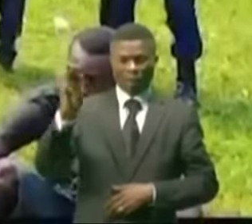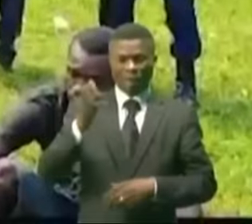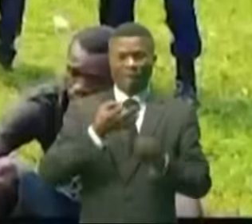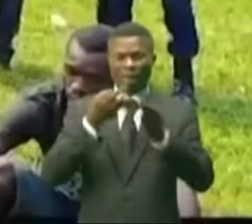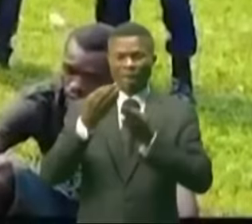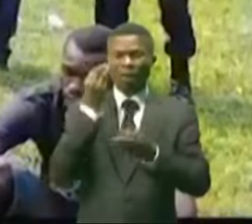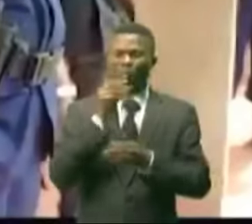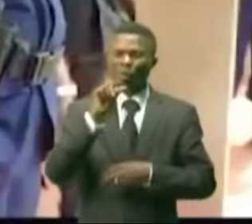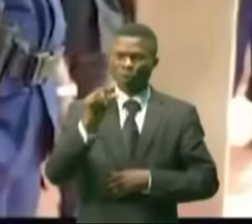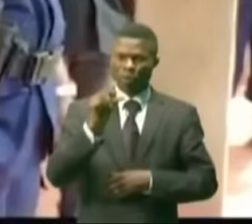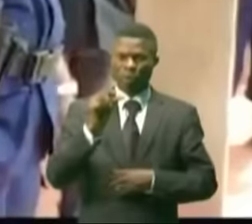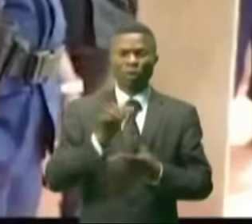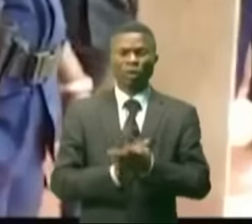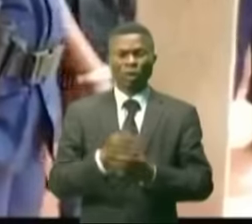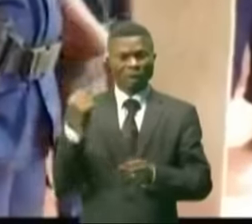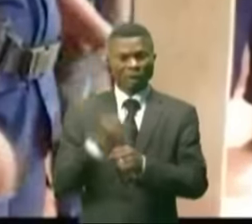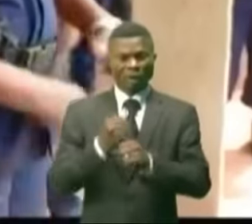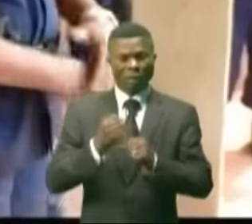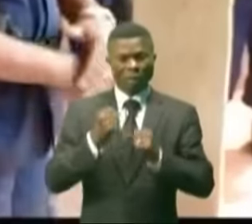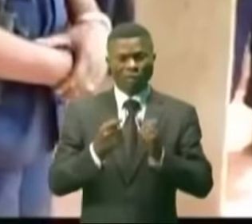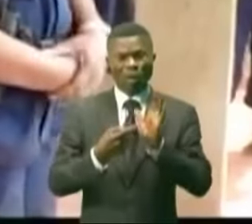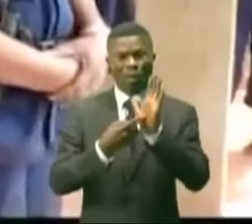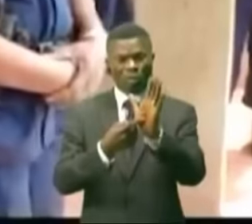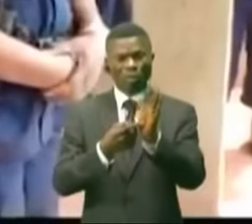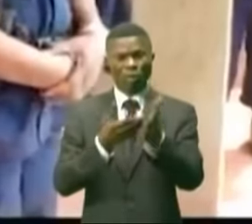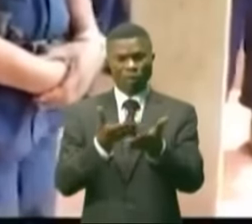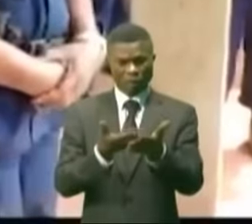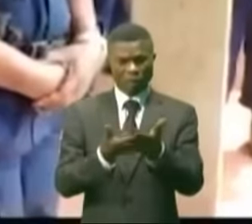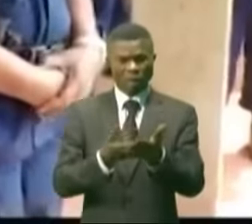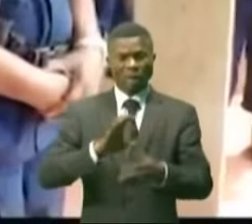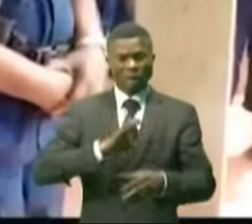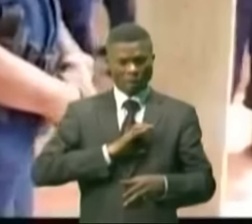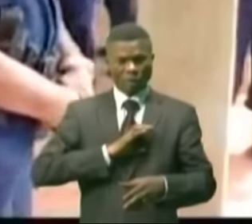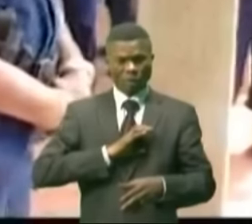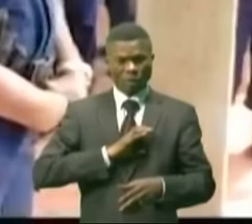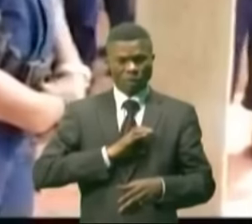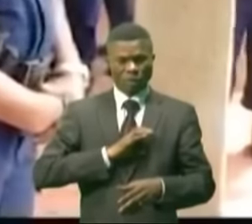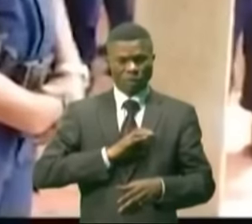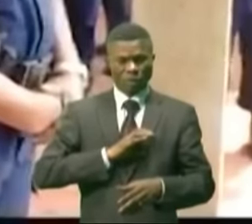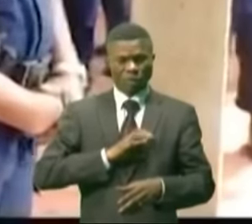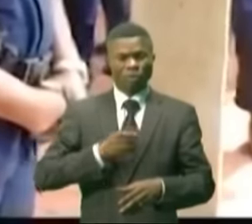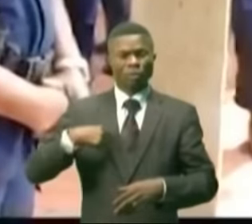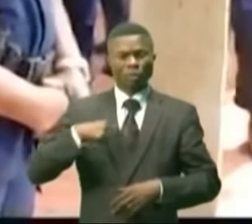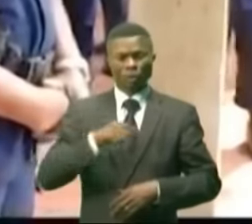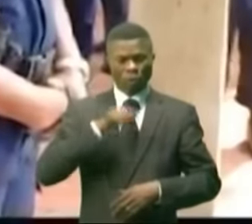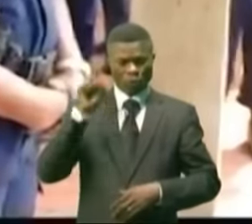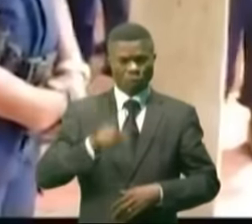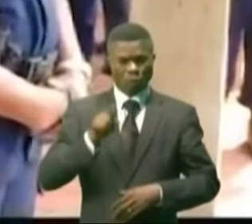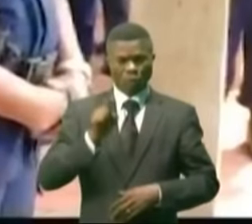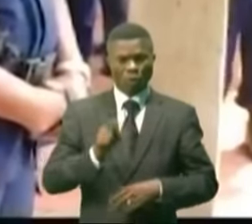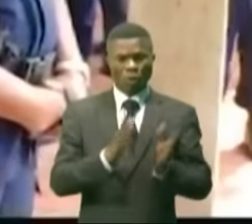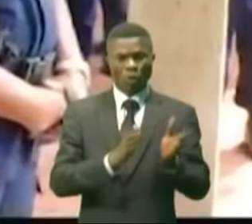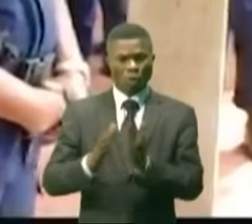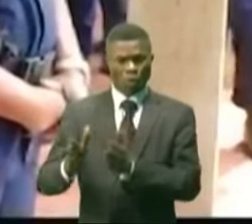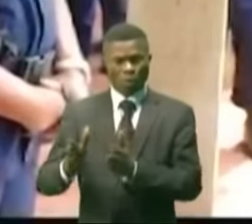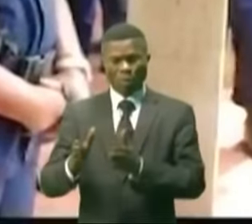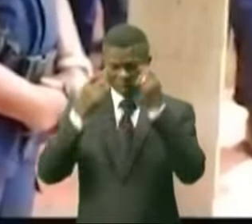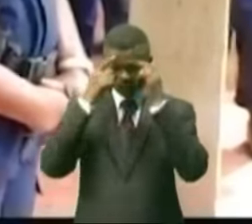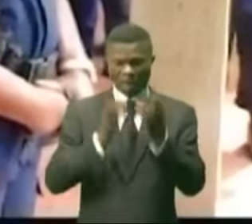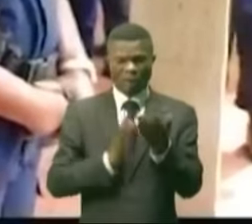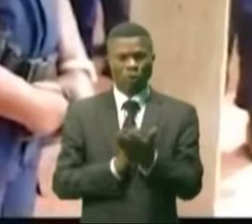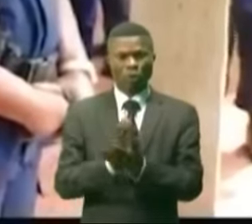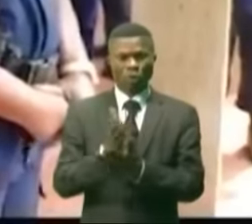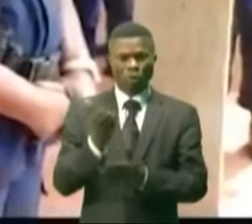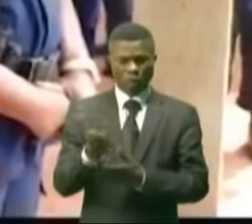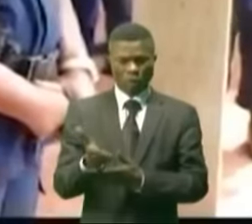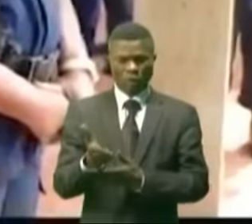phrases. Les efforts fournis par les éléments de la police, nous saluons, mais nous devons prendre des solutions idoines